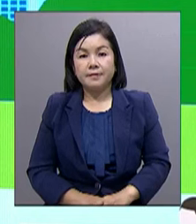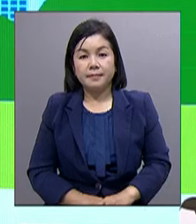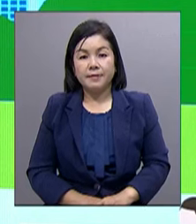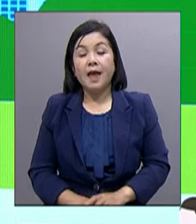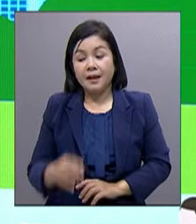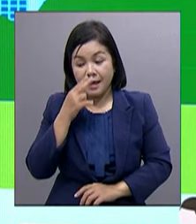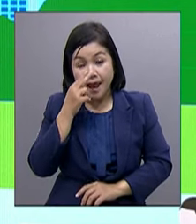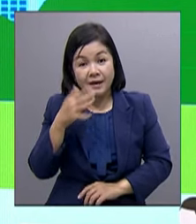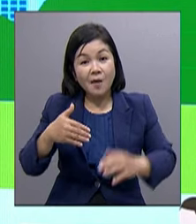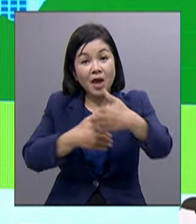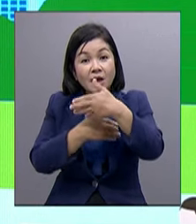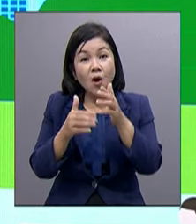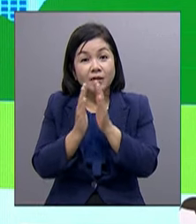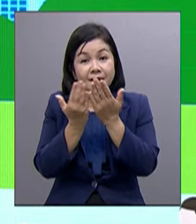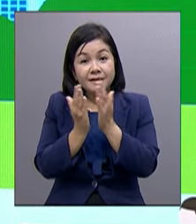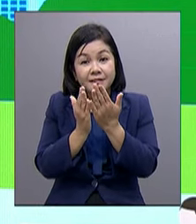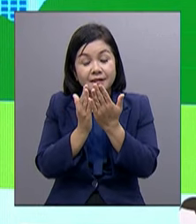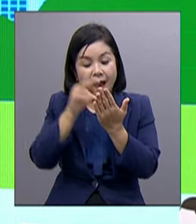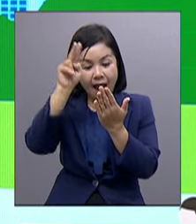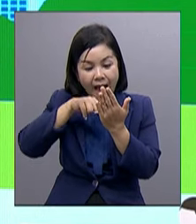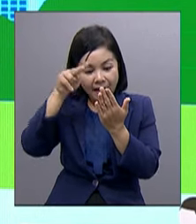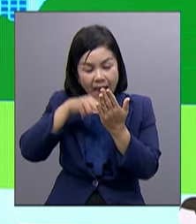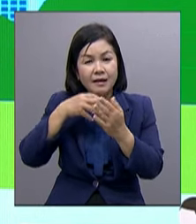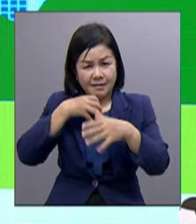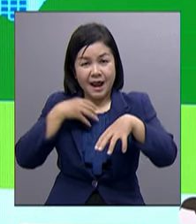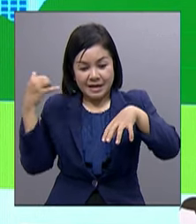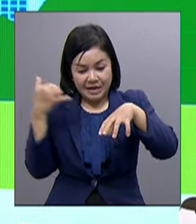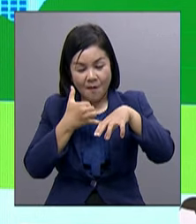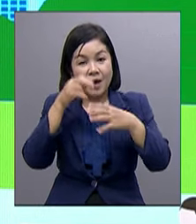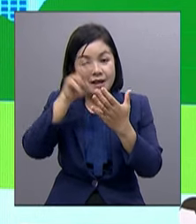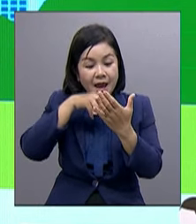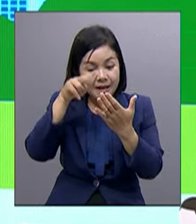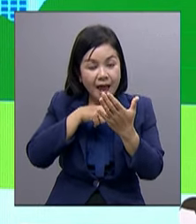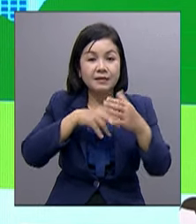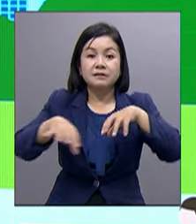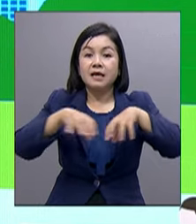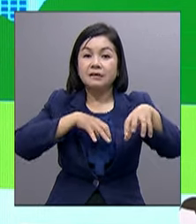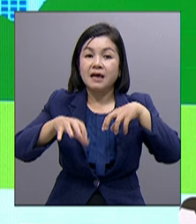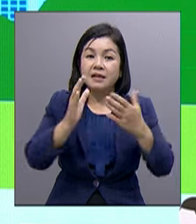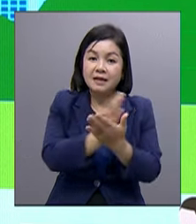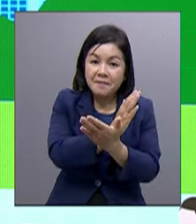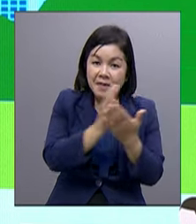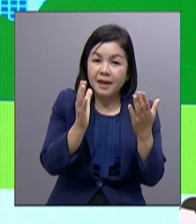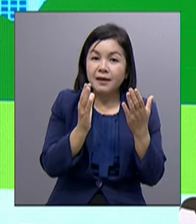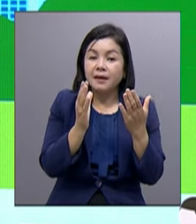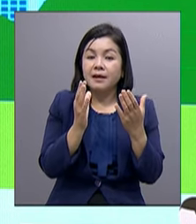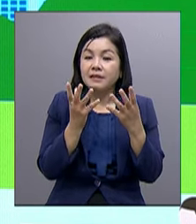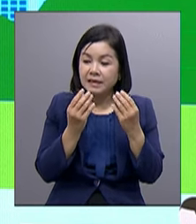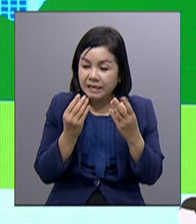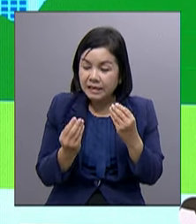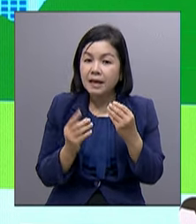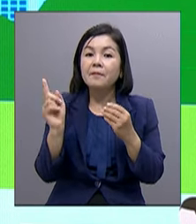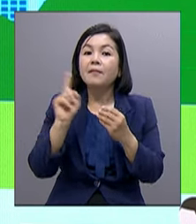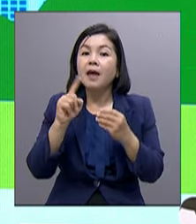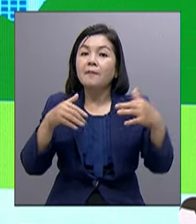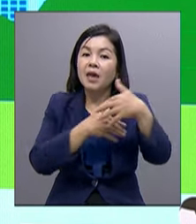์เห็นแบบนี้เราก็น่าเข้าไปใช้บริการจริงๆนะคะซึ่งเขามีการออกแบบทั้งพื้นที่ไม่ว่าจะเป็นเรื่องของ co-working space การมี